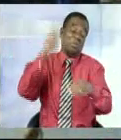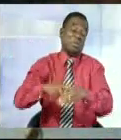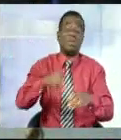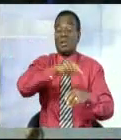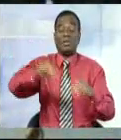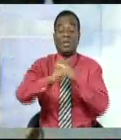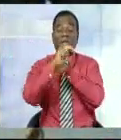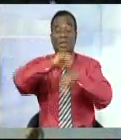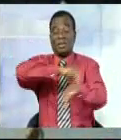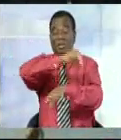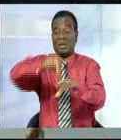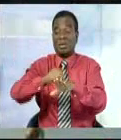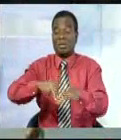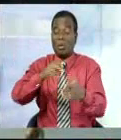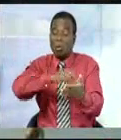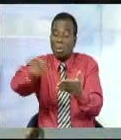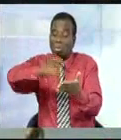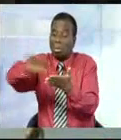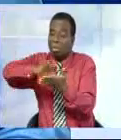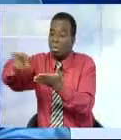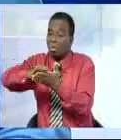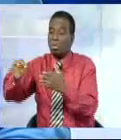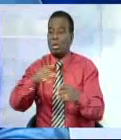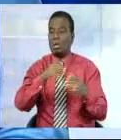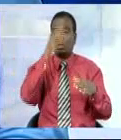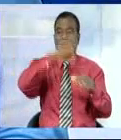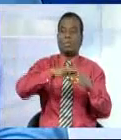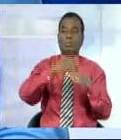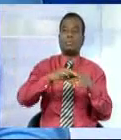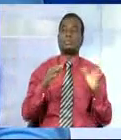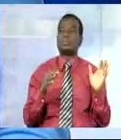niveau national au comptage des voix.